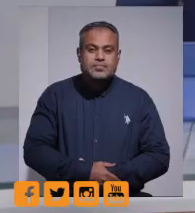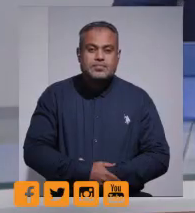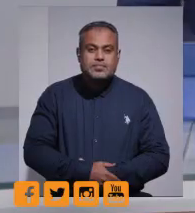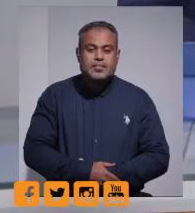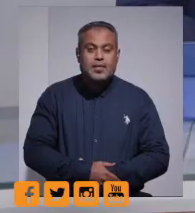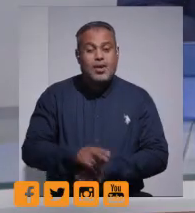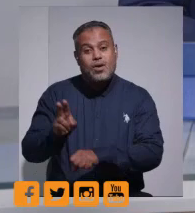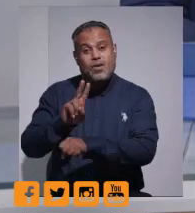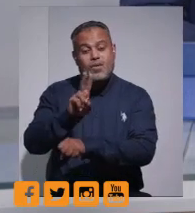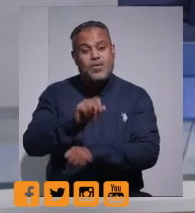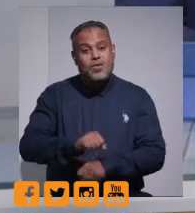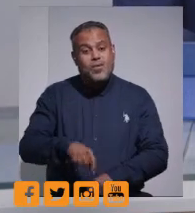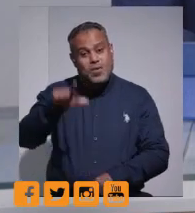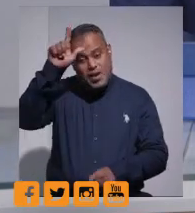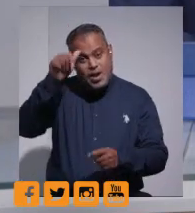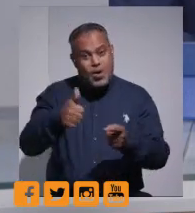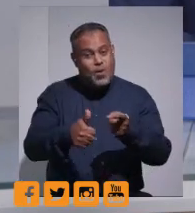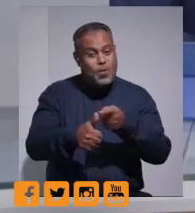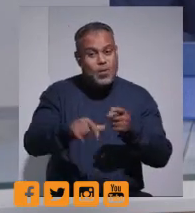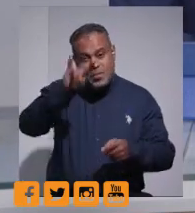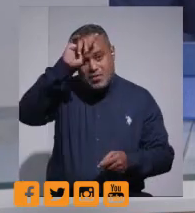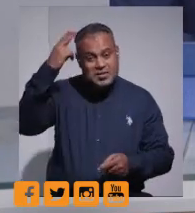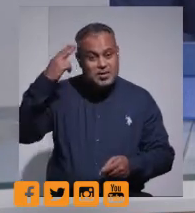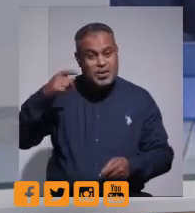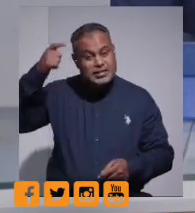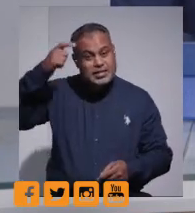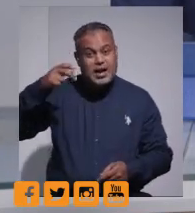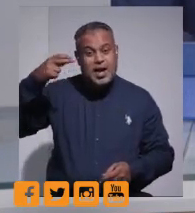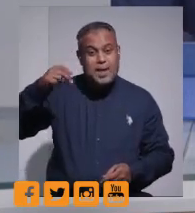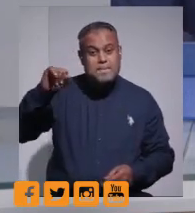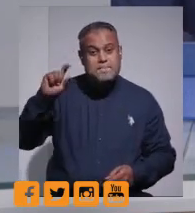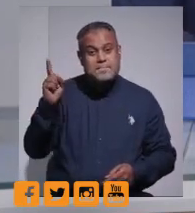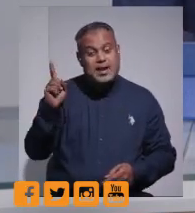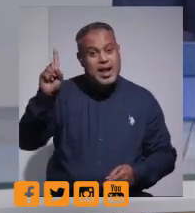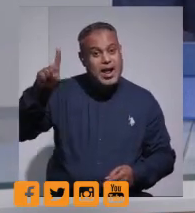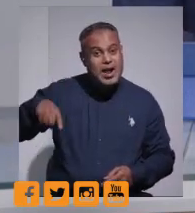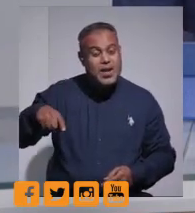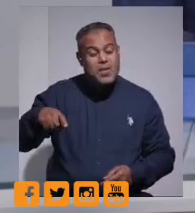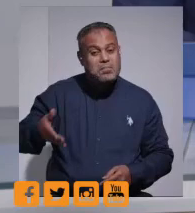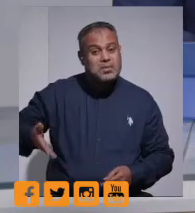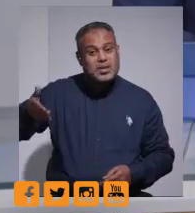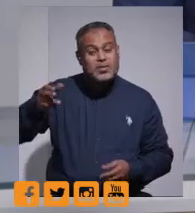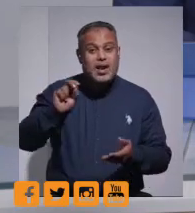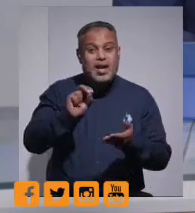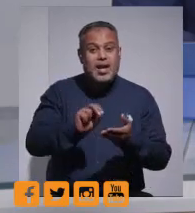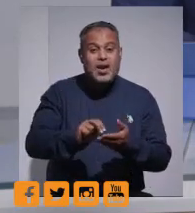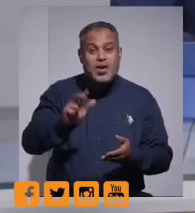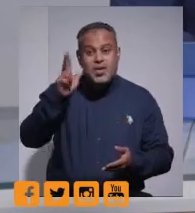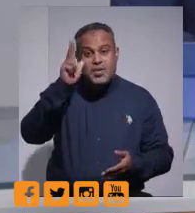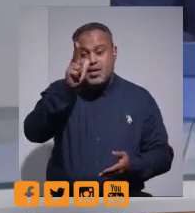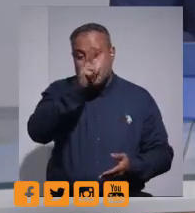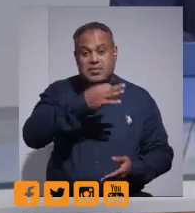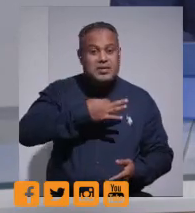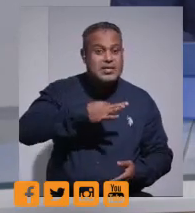الطلعه وكيل وهو المحافظه حضرموت الشيخ عمر بن حبريش العلي اليوم على تطوير القريه التراثيه وتحديثها في مديريه